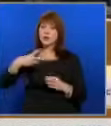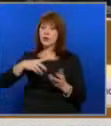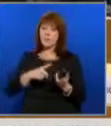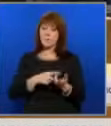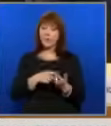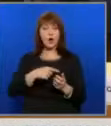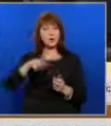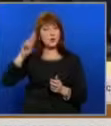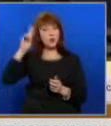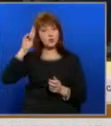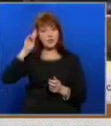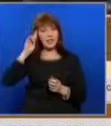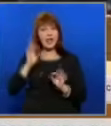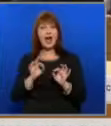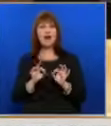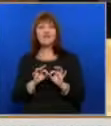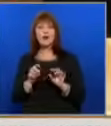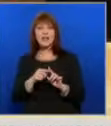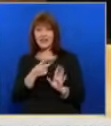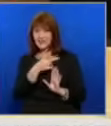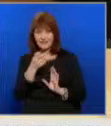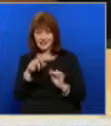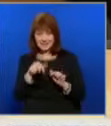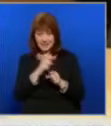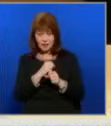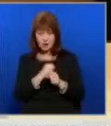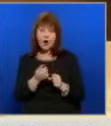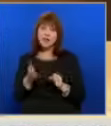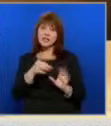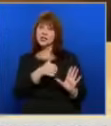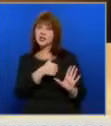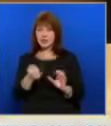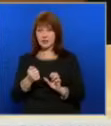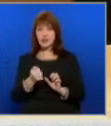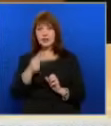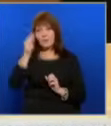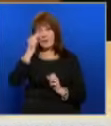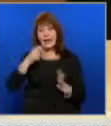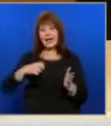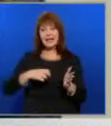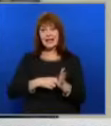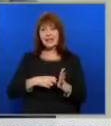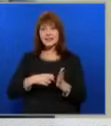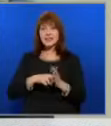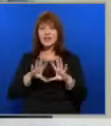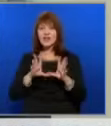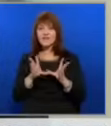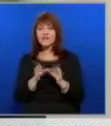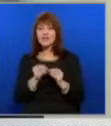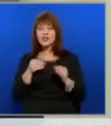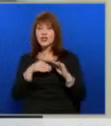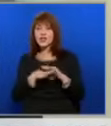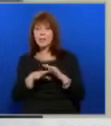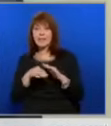на служителите на Frontex от 200 на 600. Друго искане е България да регистрира всички мигранти, особено тези